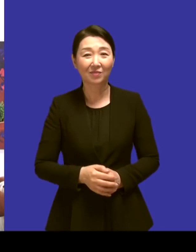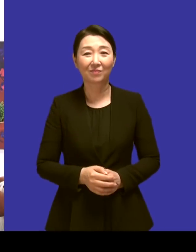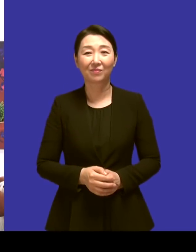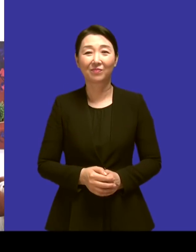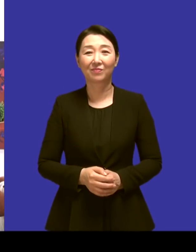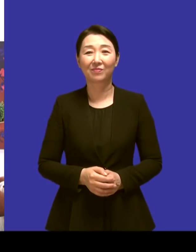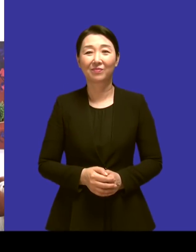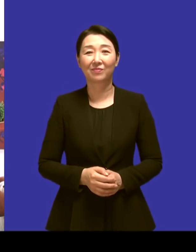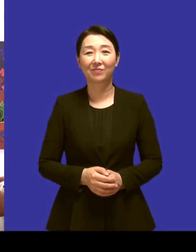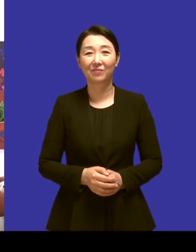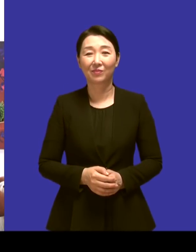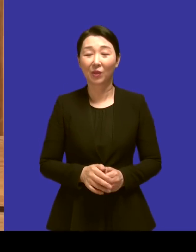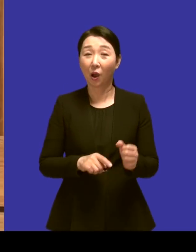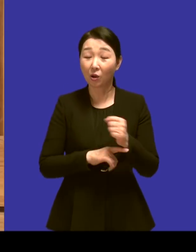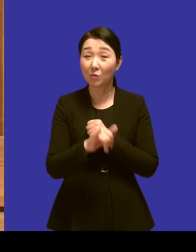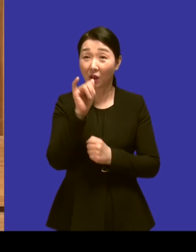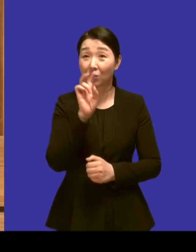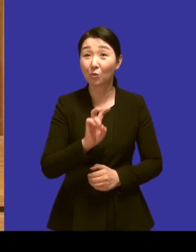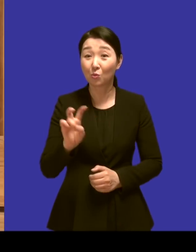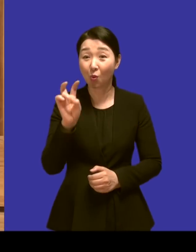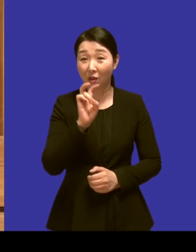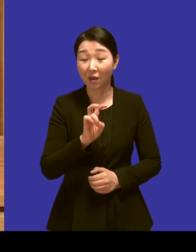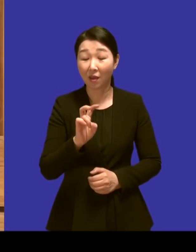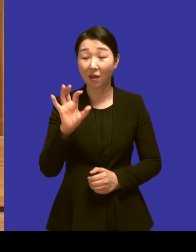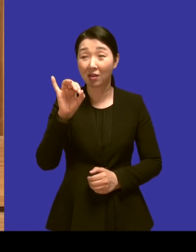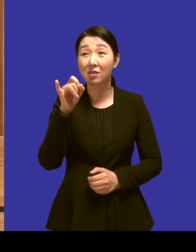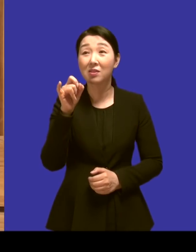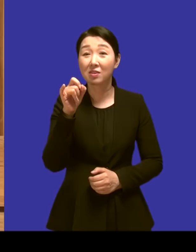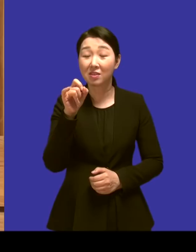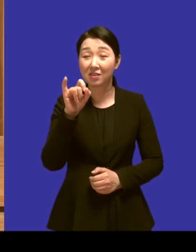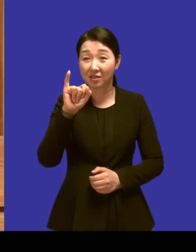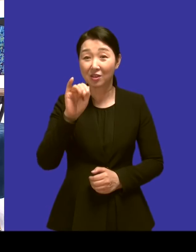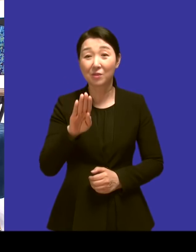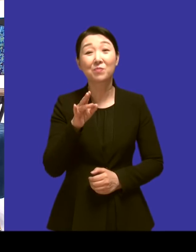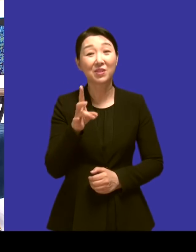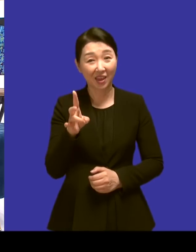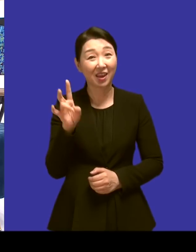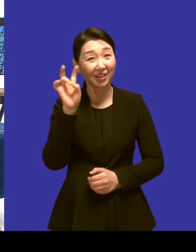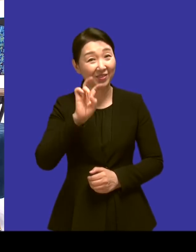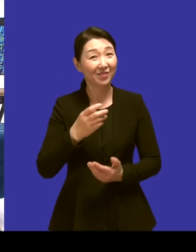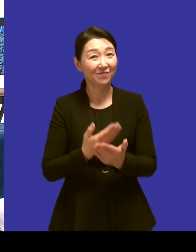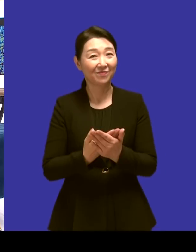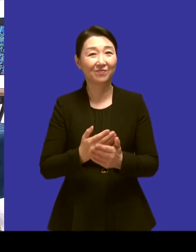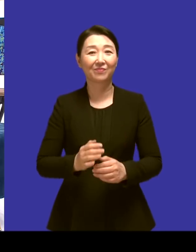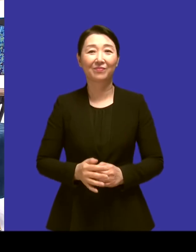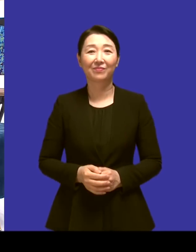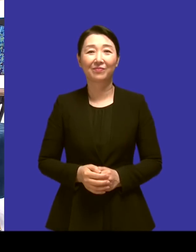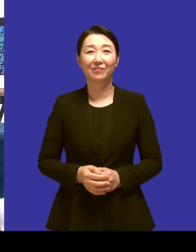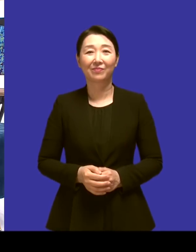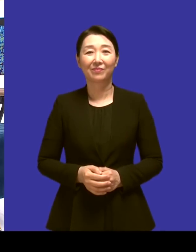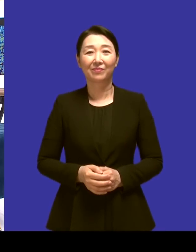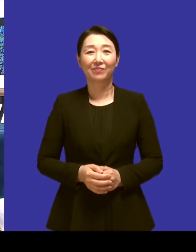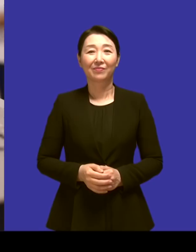오, 예? 너무 그게 좋죠. 이렇게 의미가 있는 곡이니까 너무 좋아요. 임례라는 곡이죠. 네, 맞습니다. 예, 청해 들어보겠습니다.